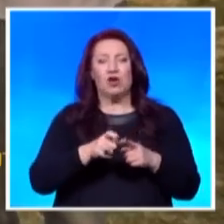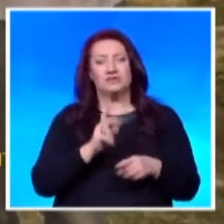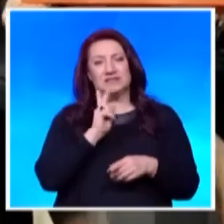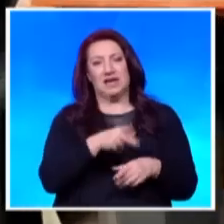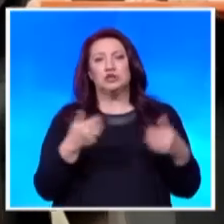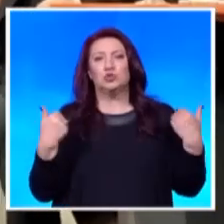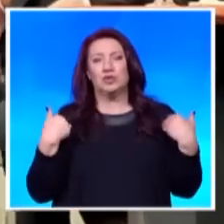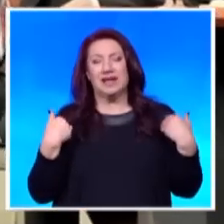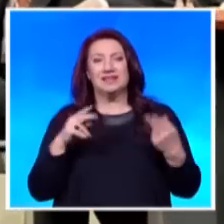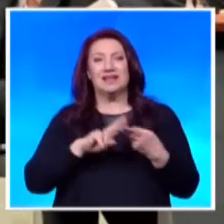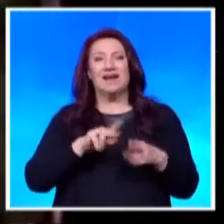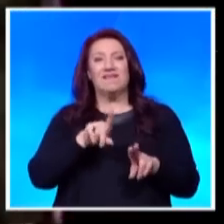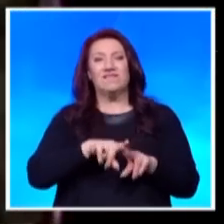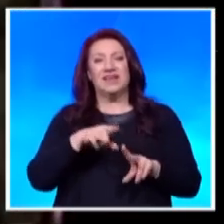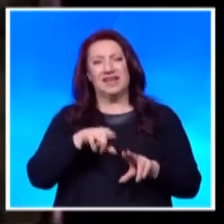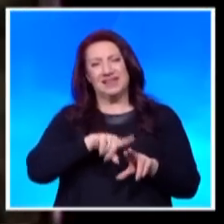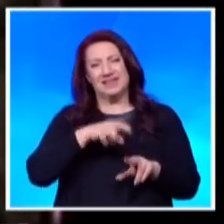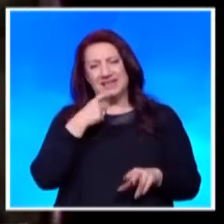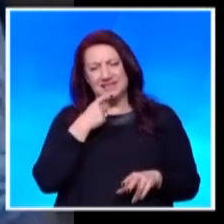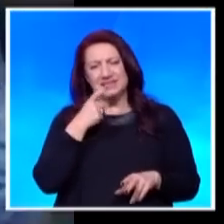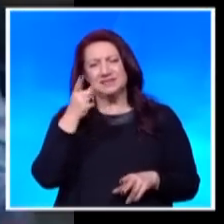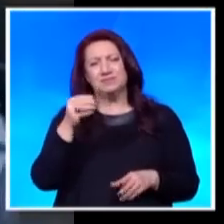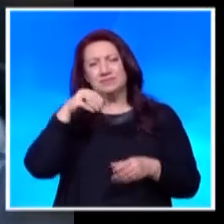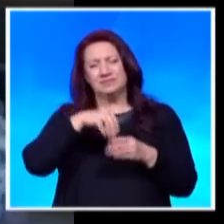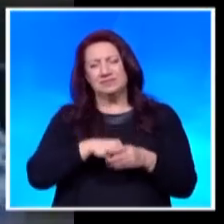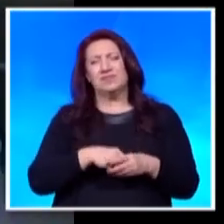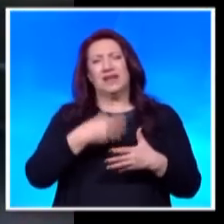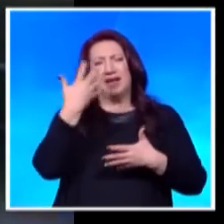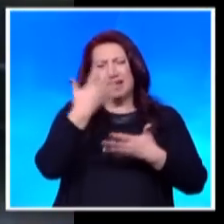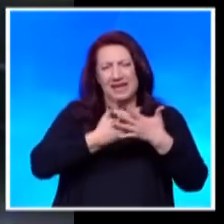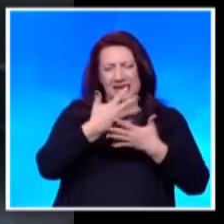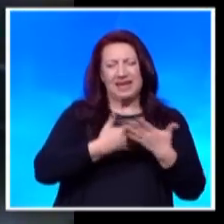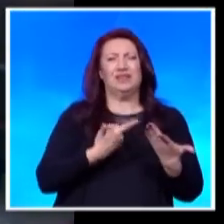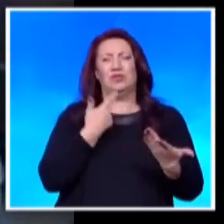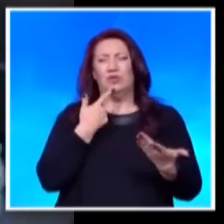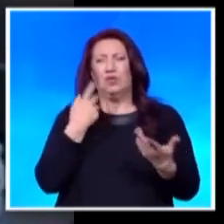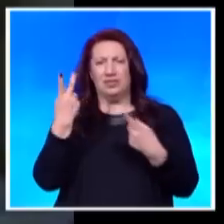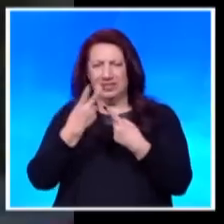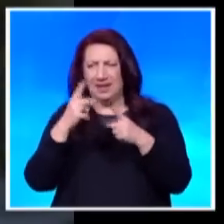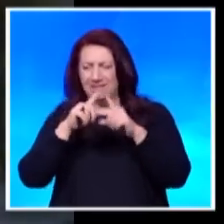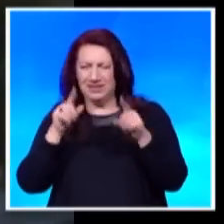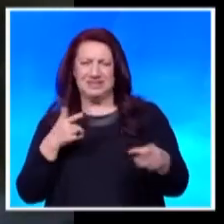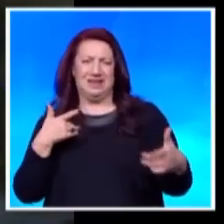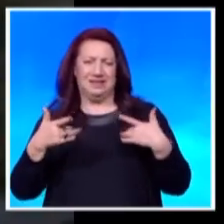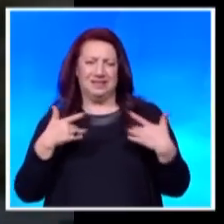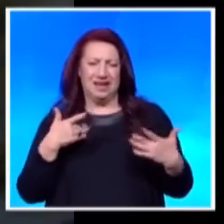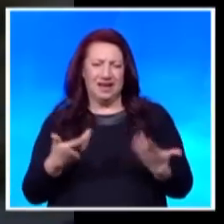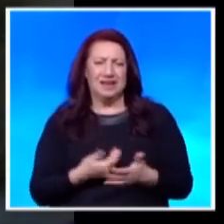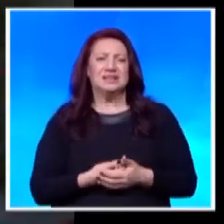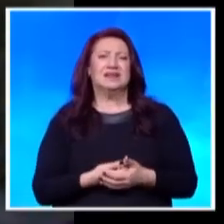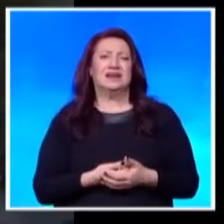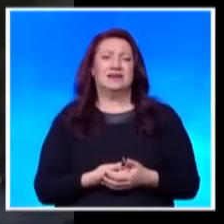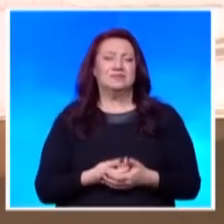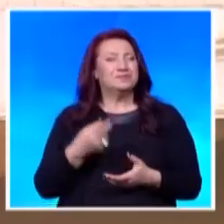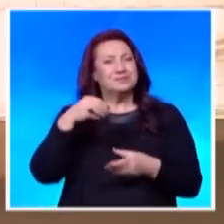десетки роли в киното, театъра, предаването Клуб НЛО и дублажа. Бебе, кой ще плаща топ парно